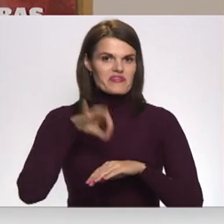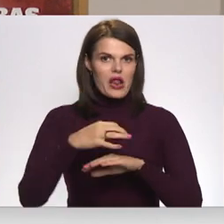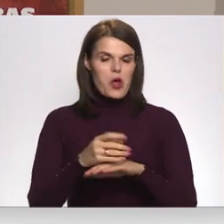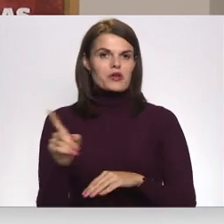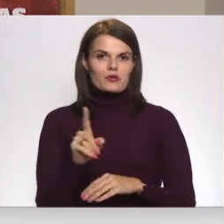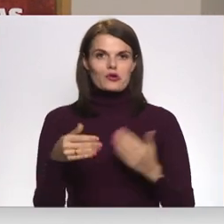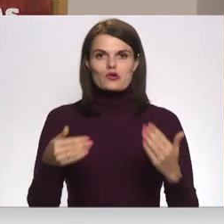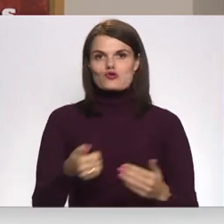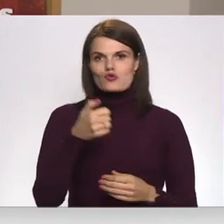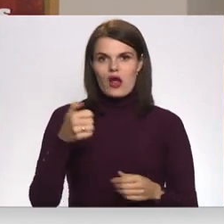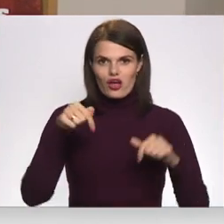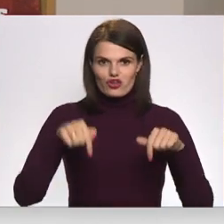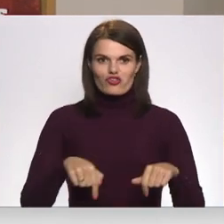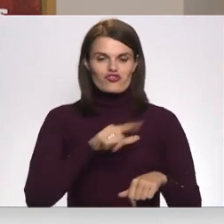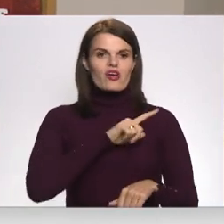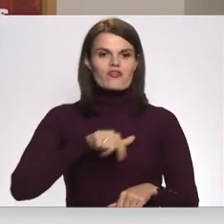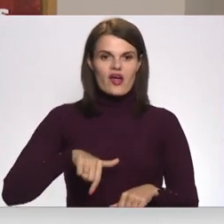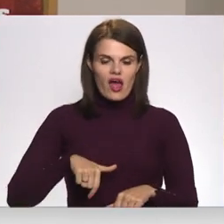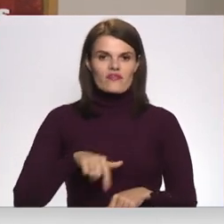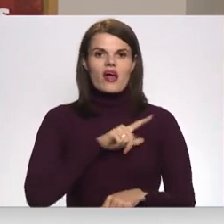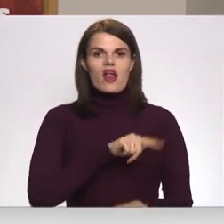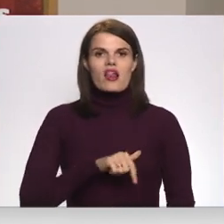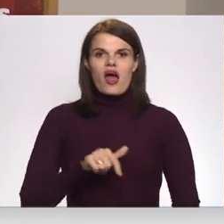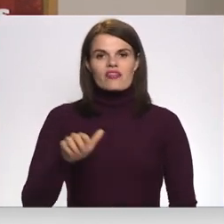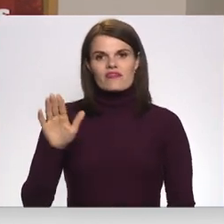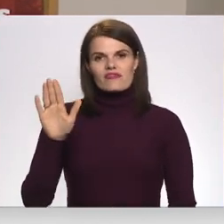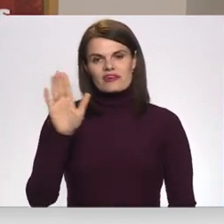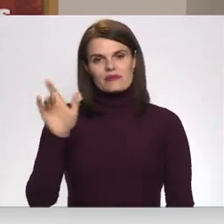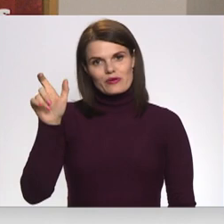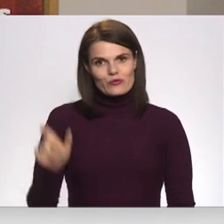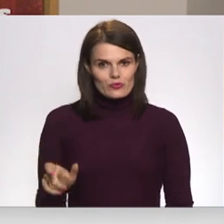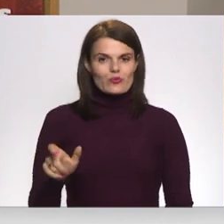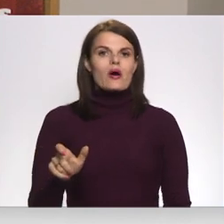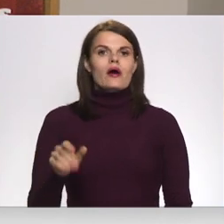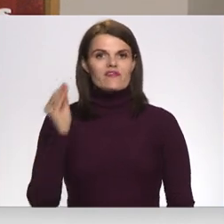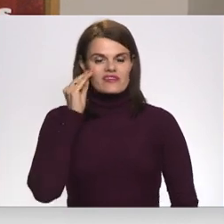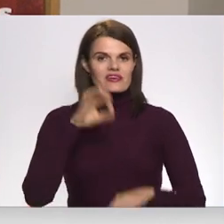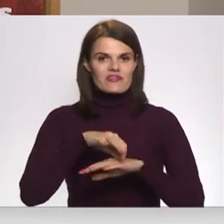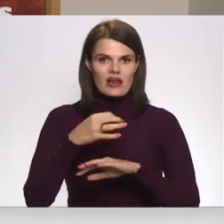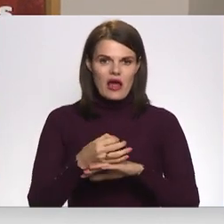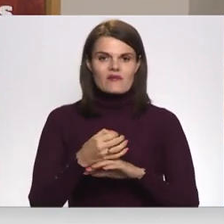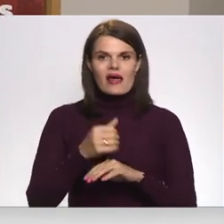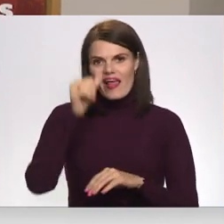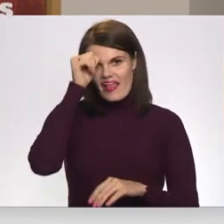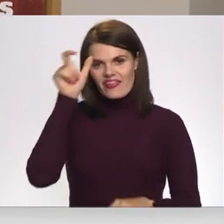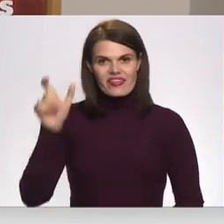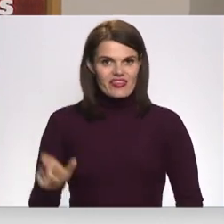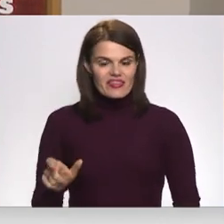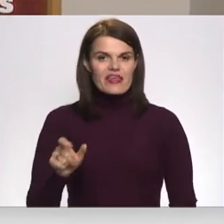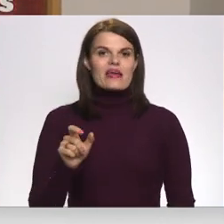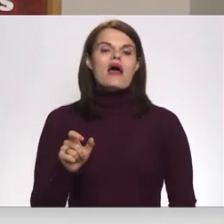šogad šeit pat Latvijā, Latvijas valsts piederīgā ir noslēgusi fiktīvas laulības ar Indijas